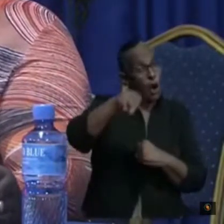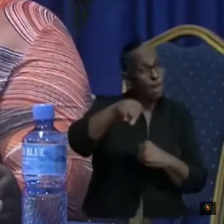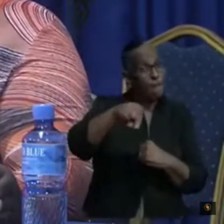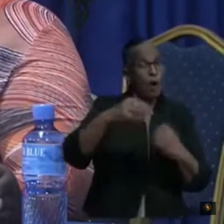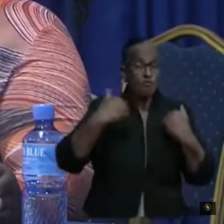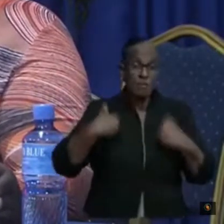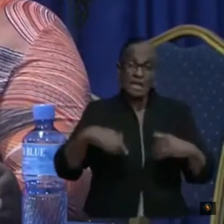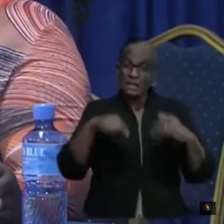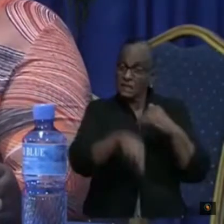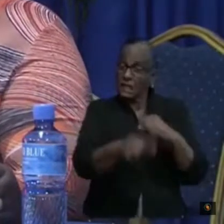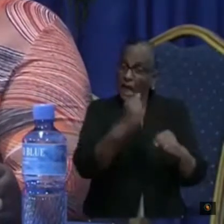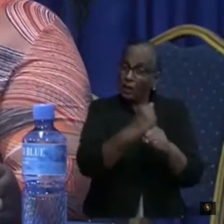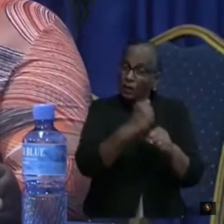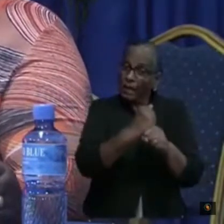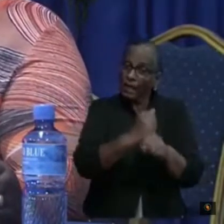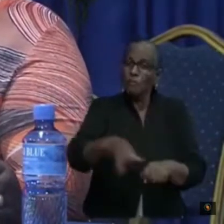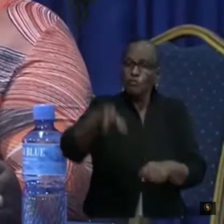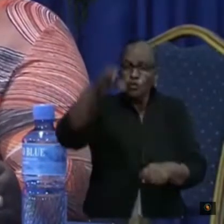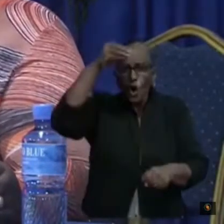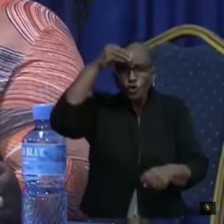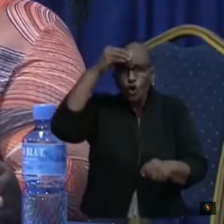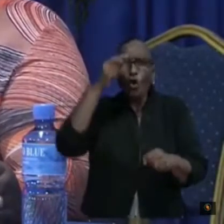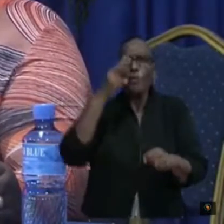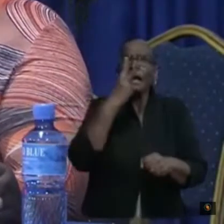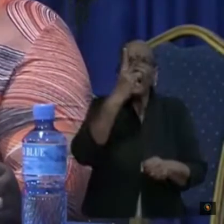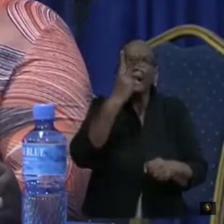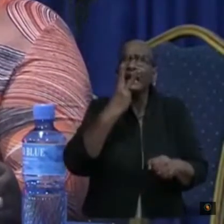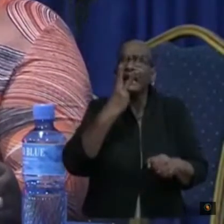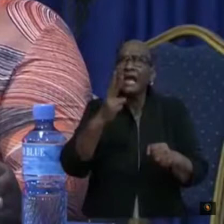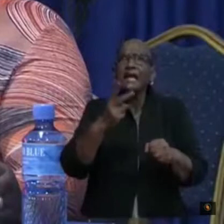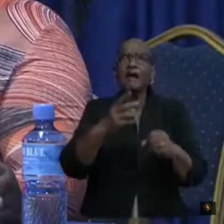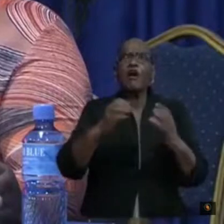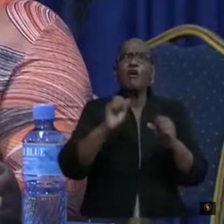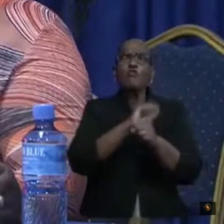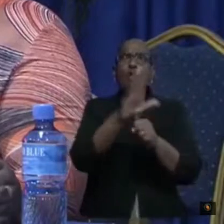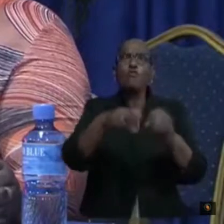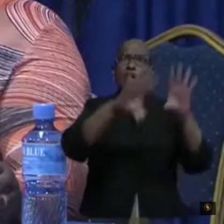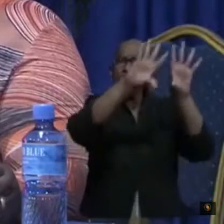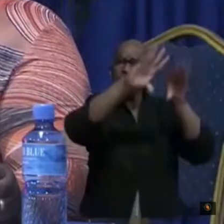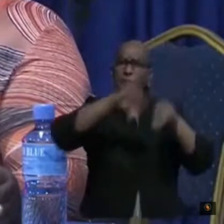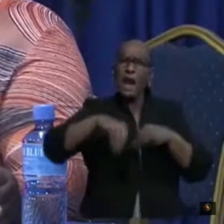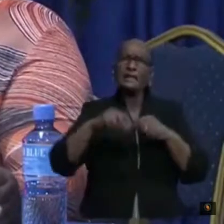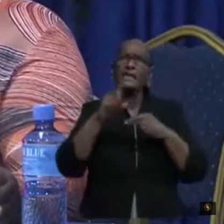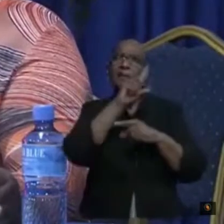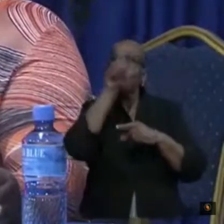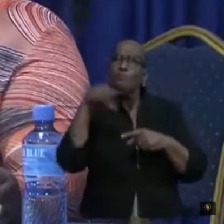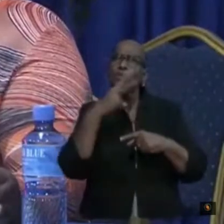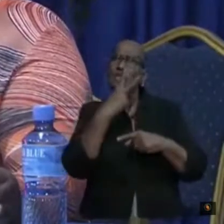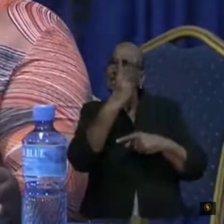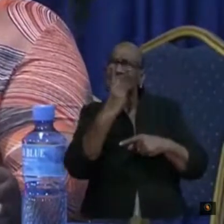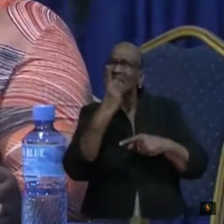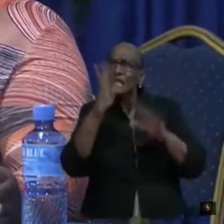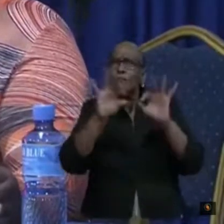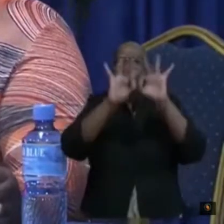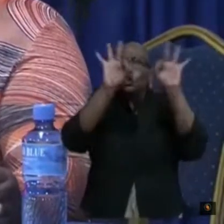de COVID-19 maatregelen geadviseerd. Deze moet men dus duidelijk zichtbaar plaatsen.